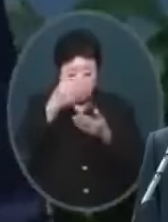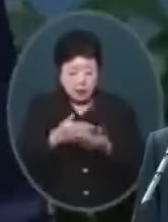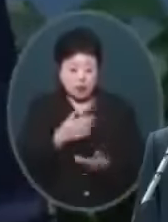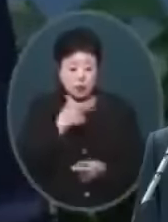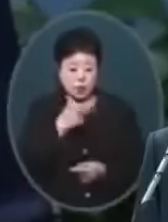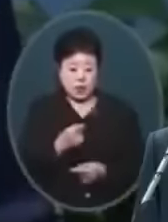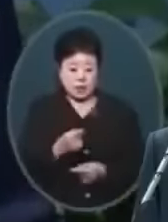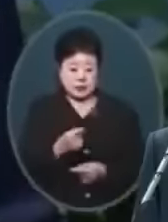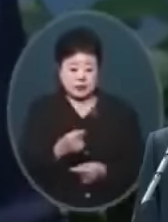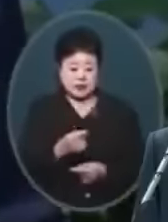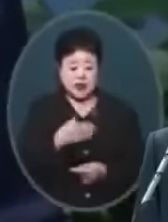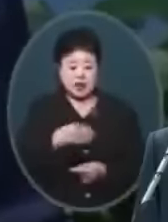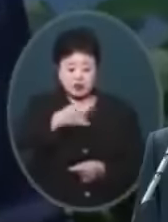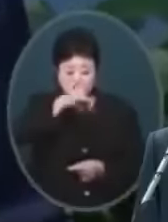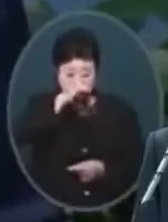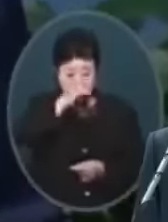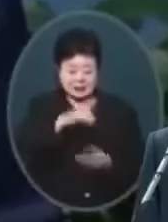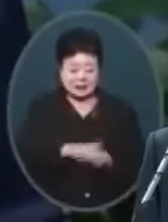받기를 원하신다는 것을